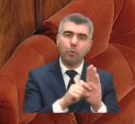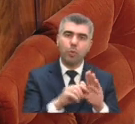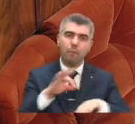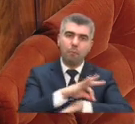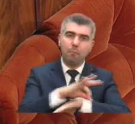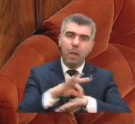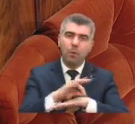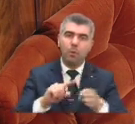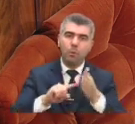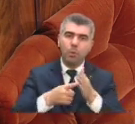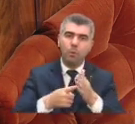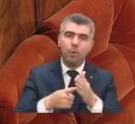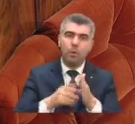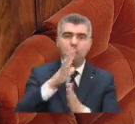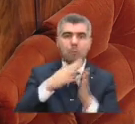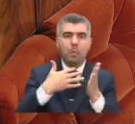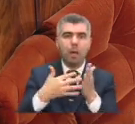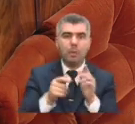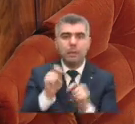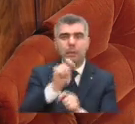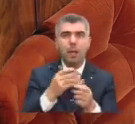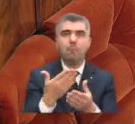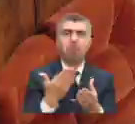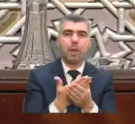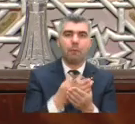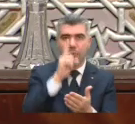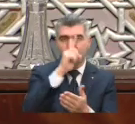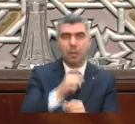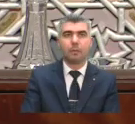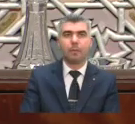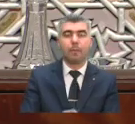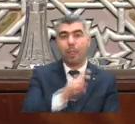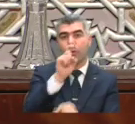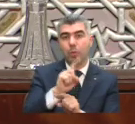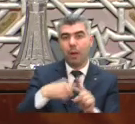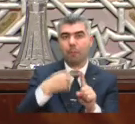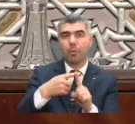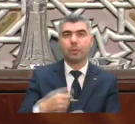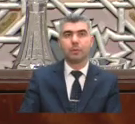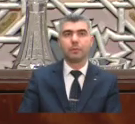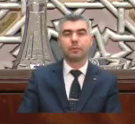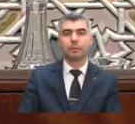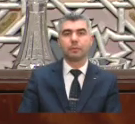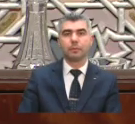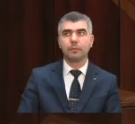على وضع واحد البرنامج لمعالجة كل هذه الملفات. شكرا السيد النائب. تعقيب السيد النائب.